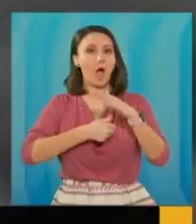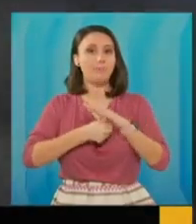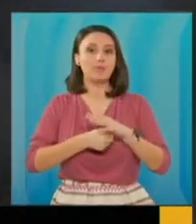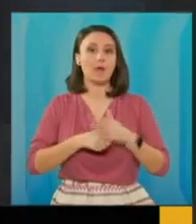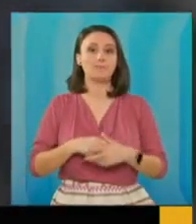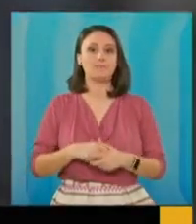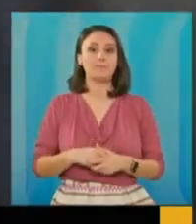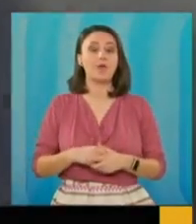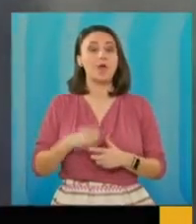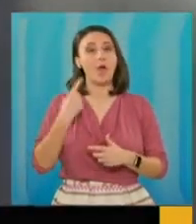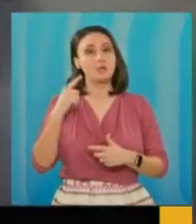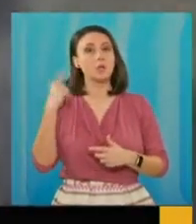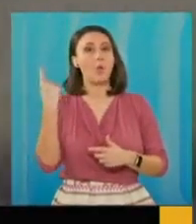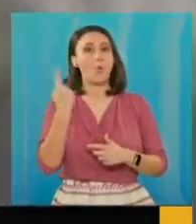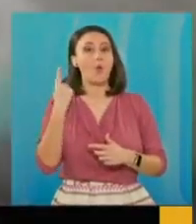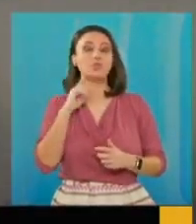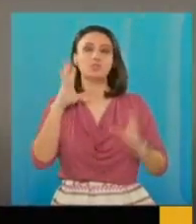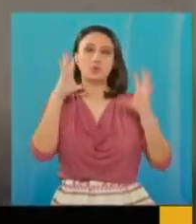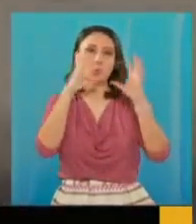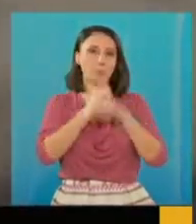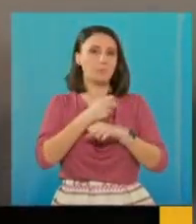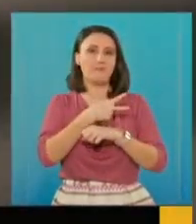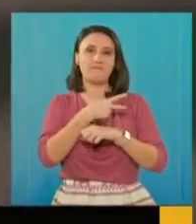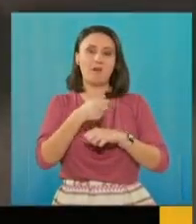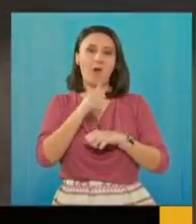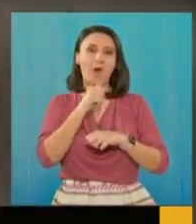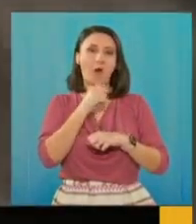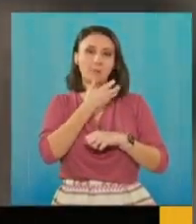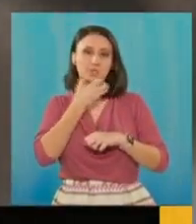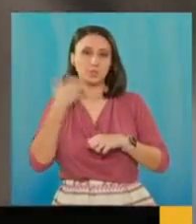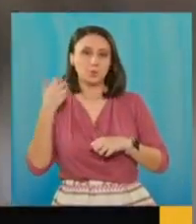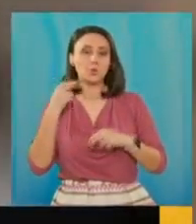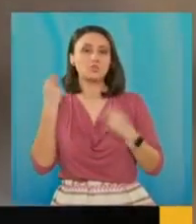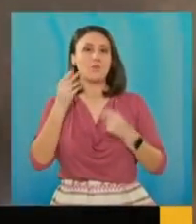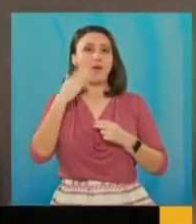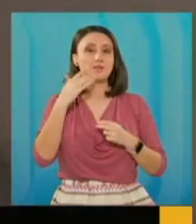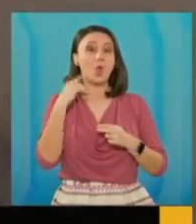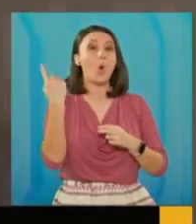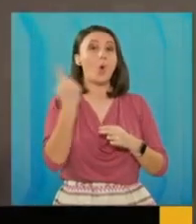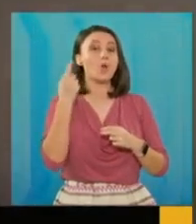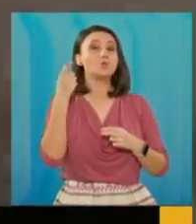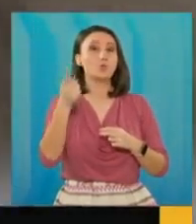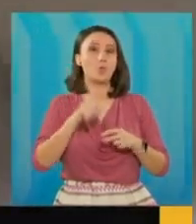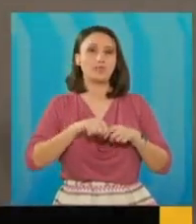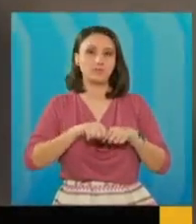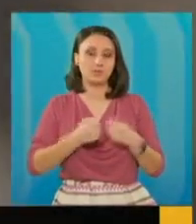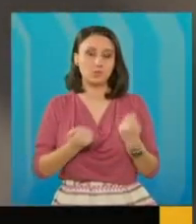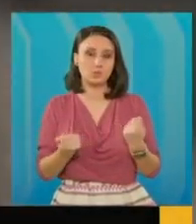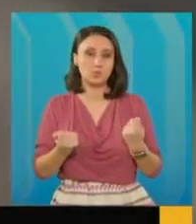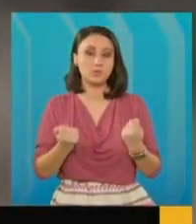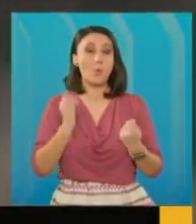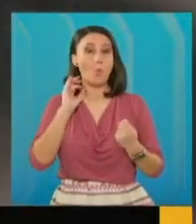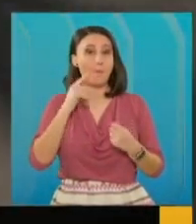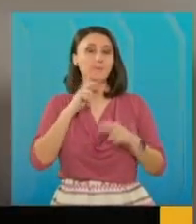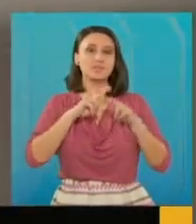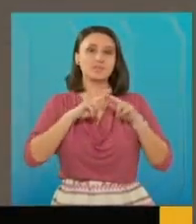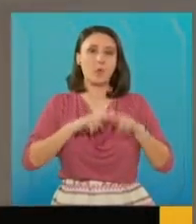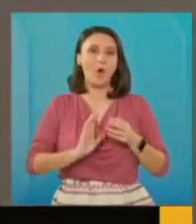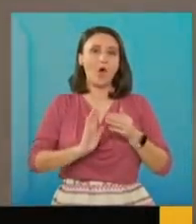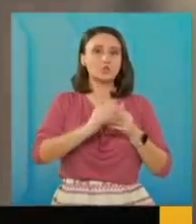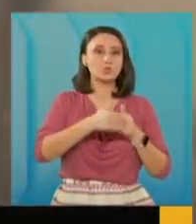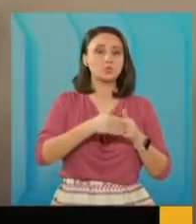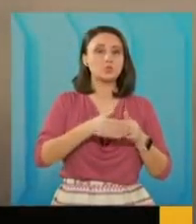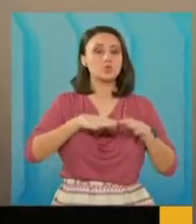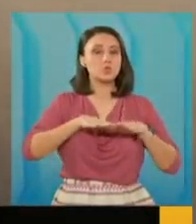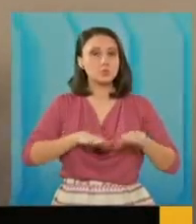în beznă fără apă și căldură de câteva zile, iar orașul lor este distrus. Locuitorii stau ascunși în subsoluri și nu se pot evacua